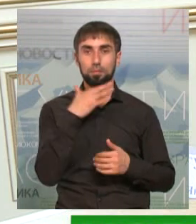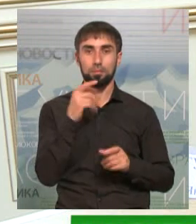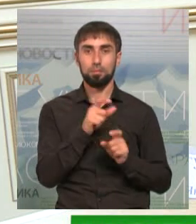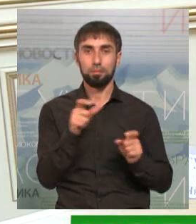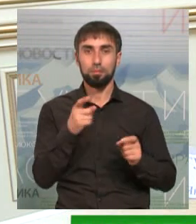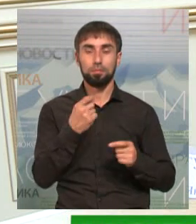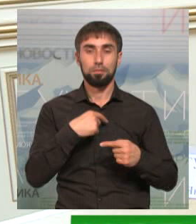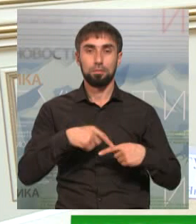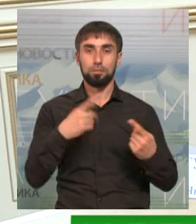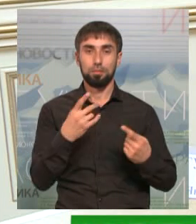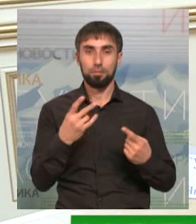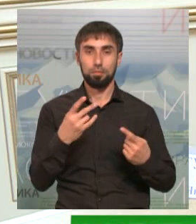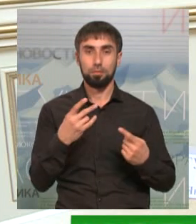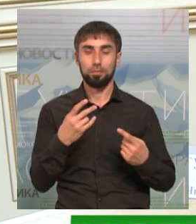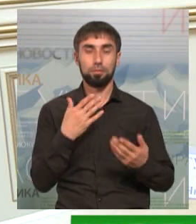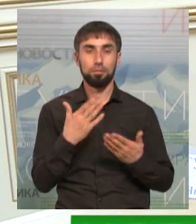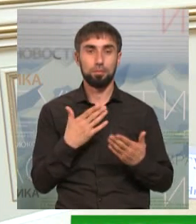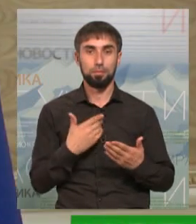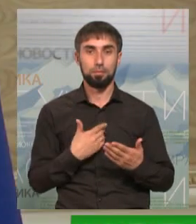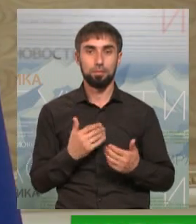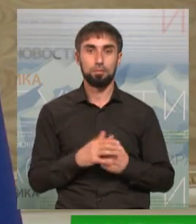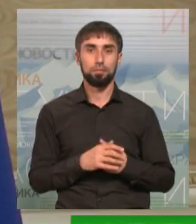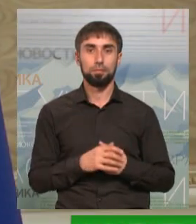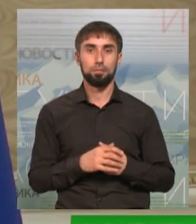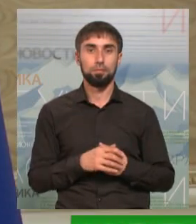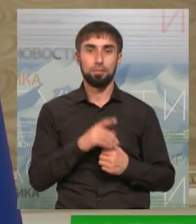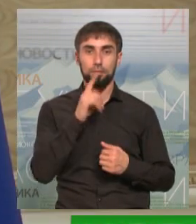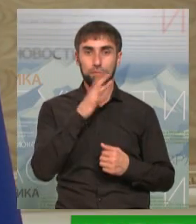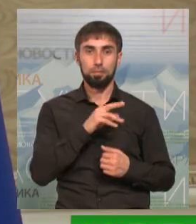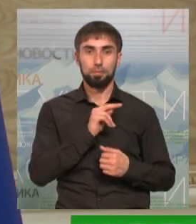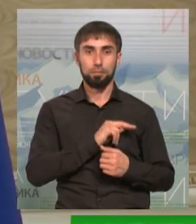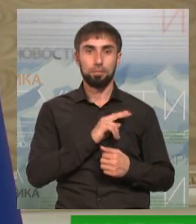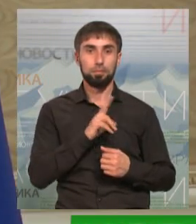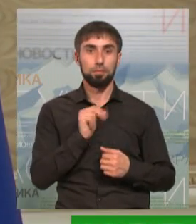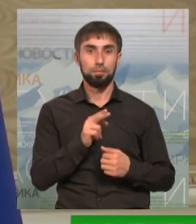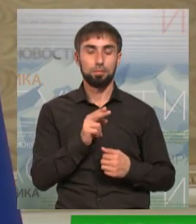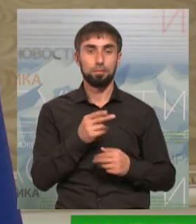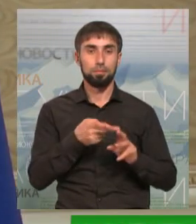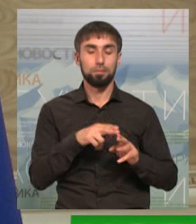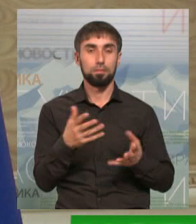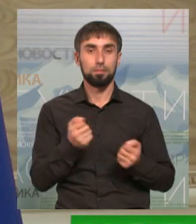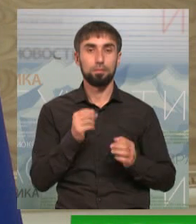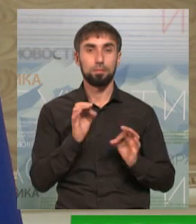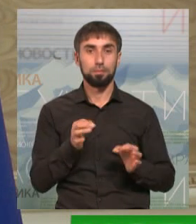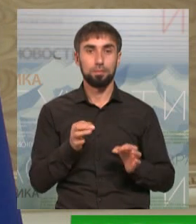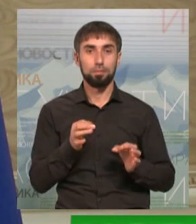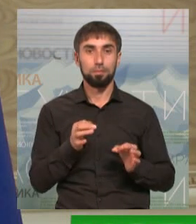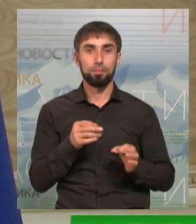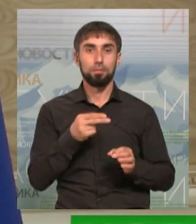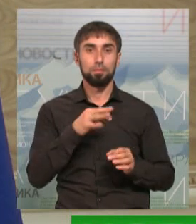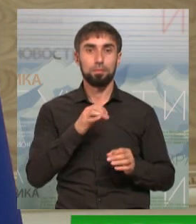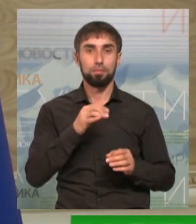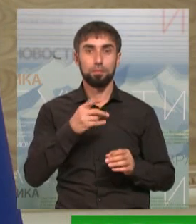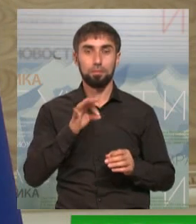нам развивать надо. Но если мы не будем работать, как это принято, правильно,